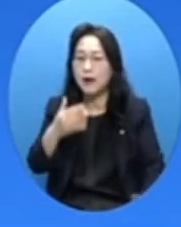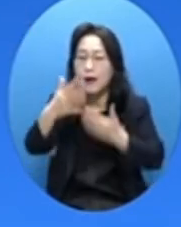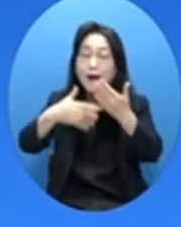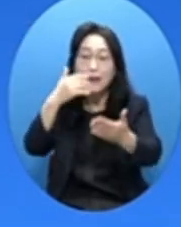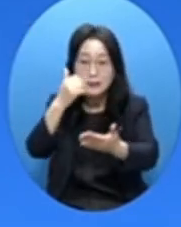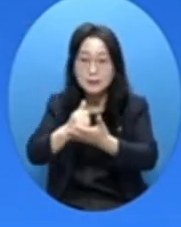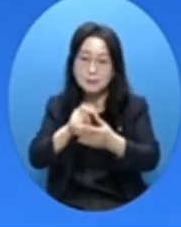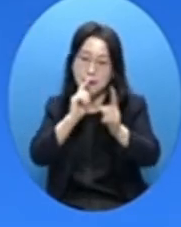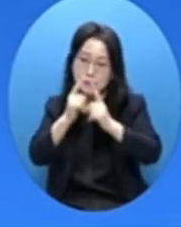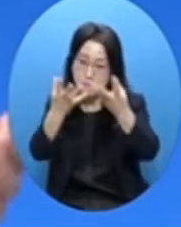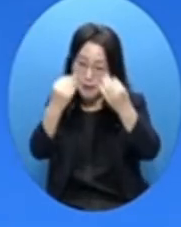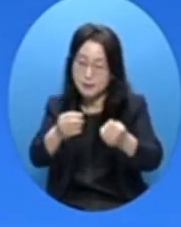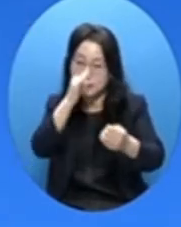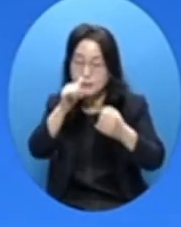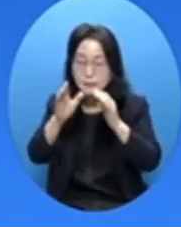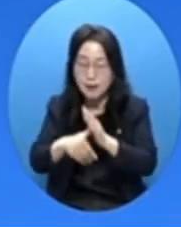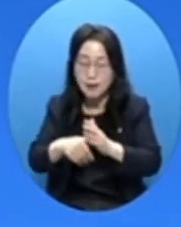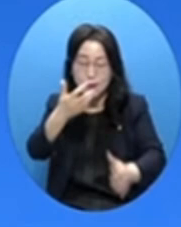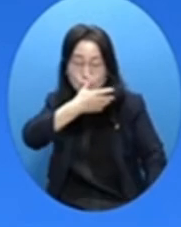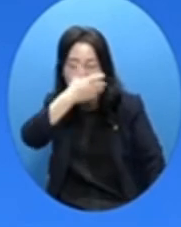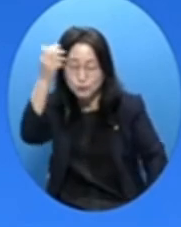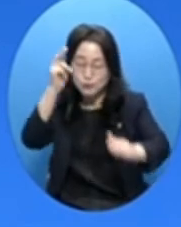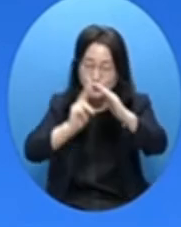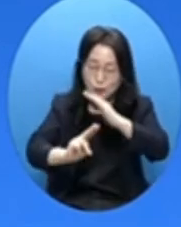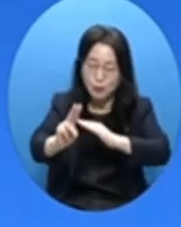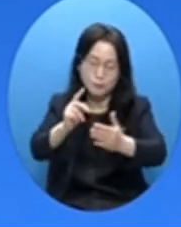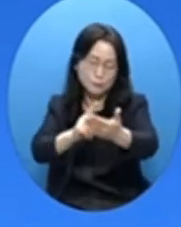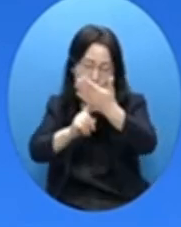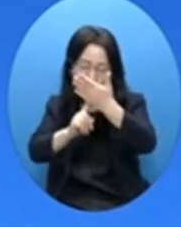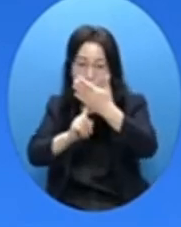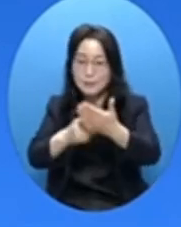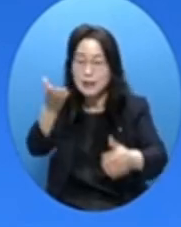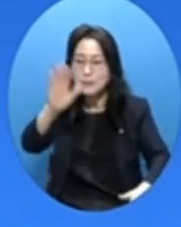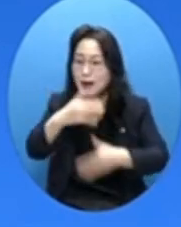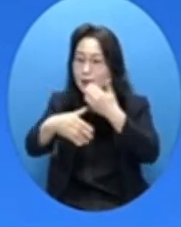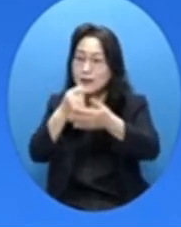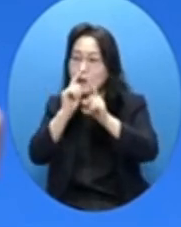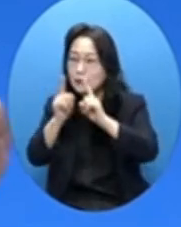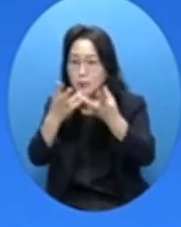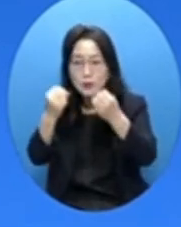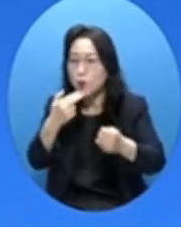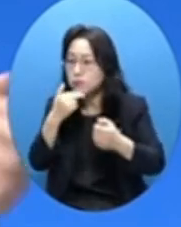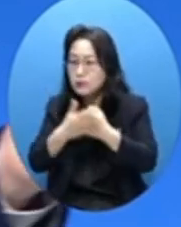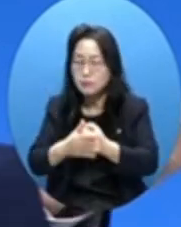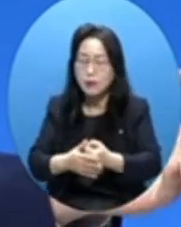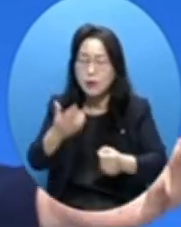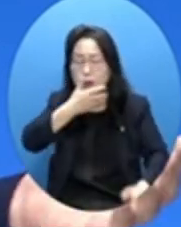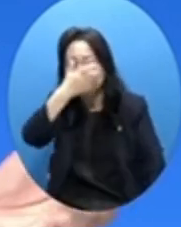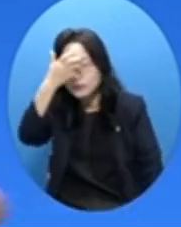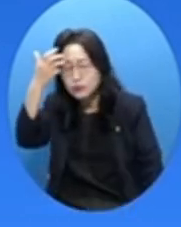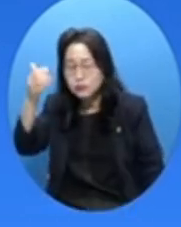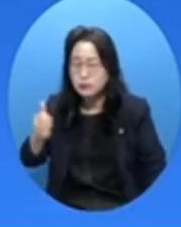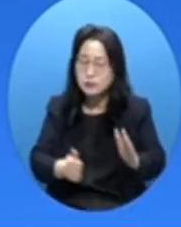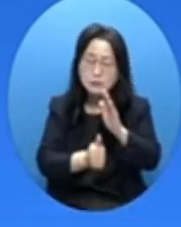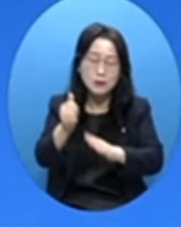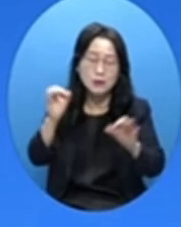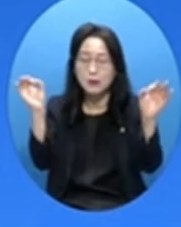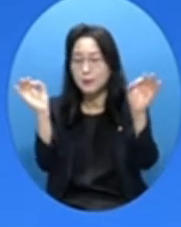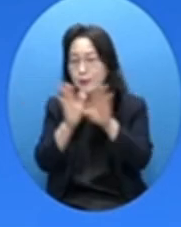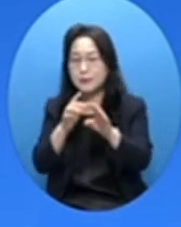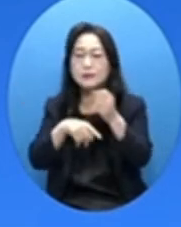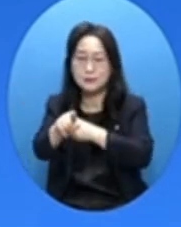이상 비전이 저들에게 보였는데 말씀이 힘이 하니까 꿈도 사라지고 희망도 살았다는 것을 말씀하고